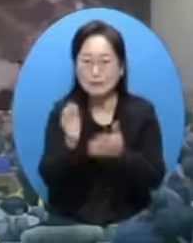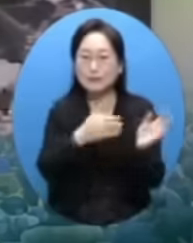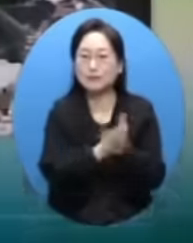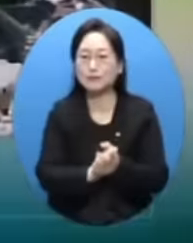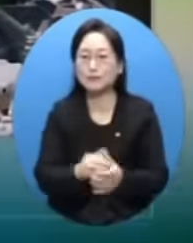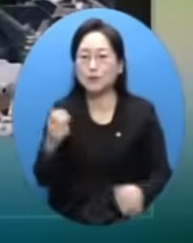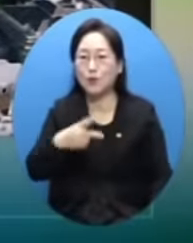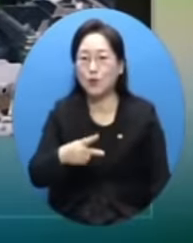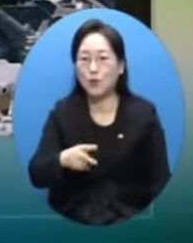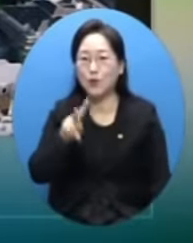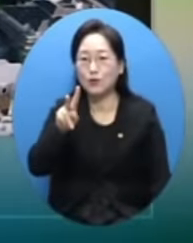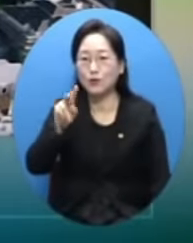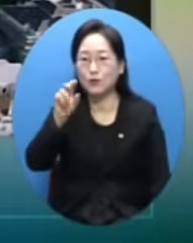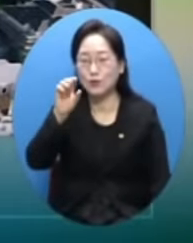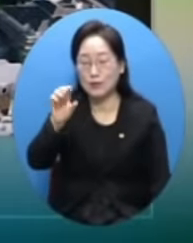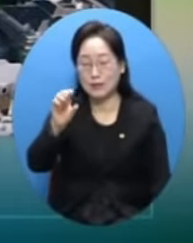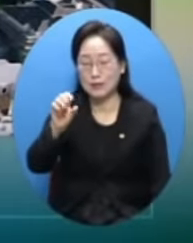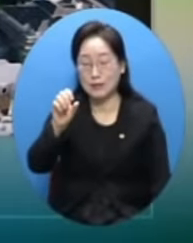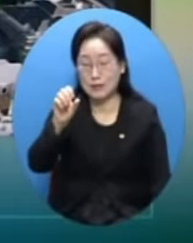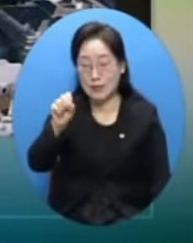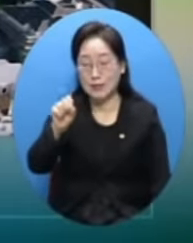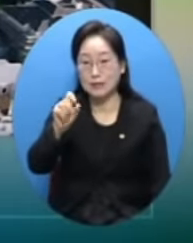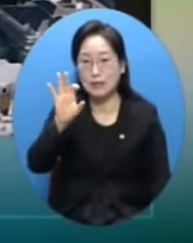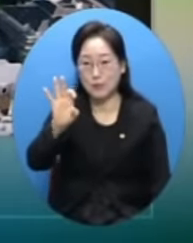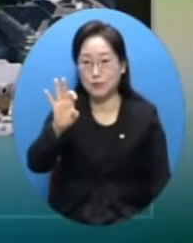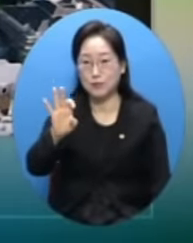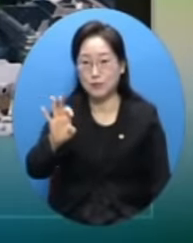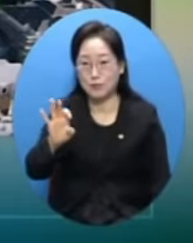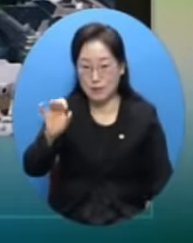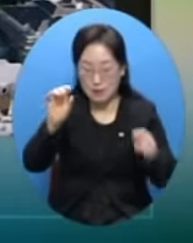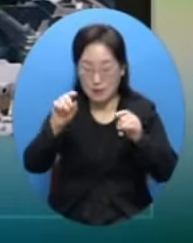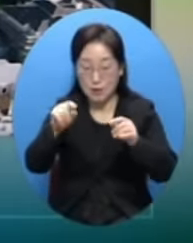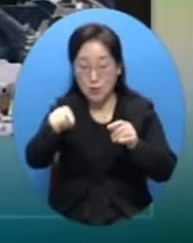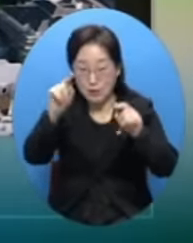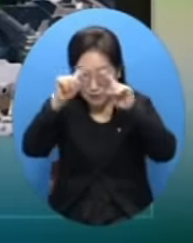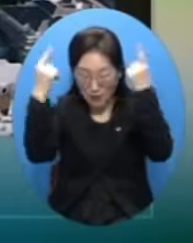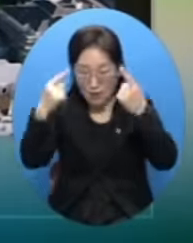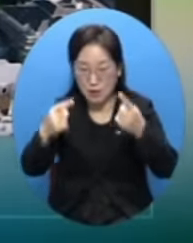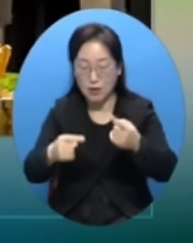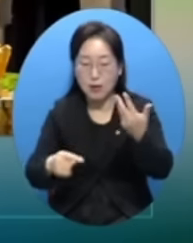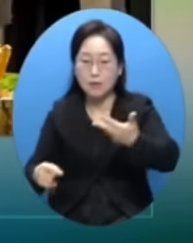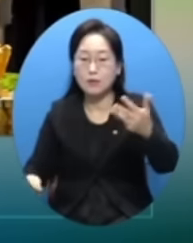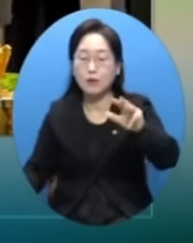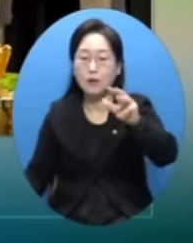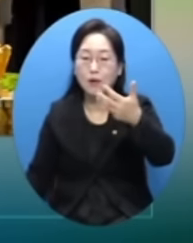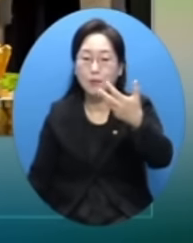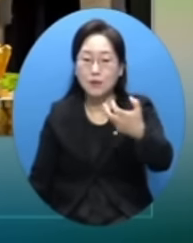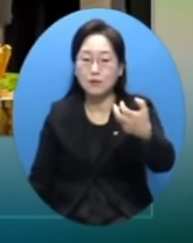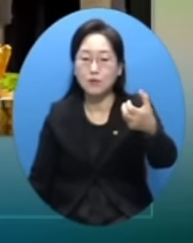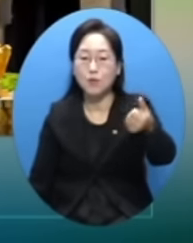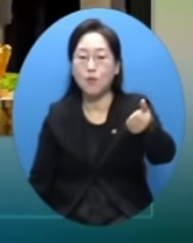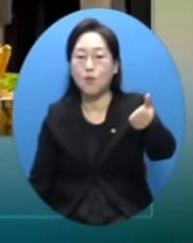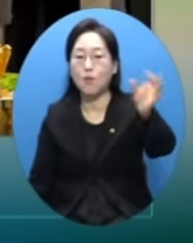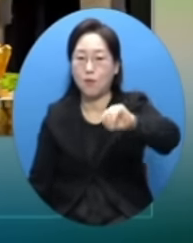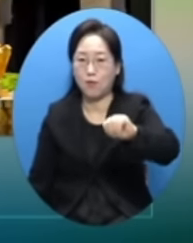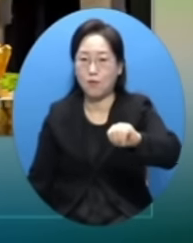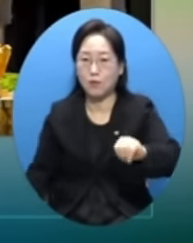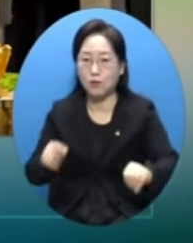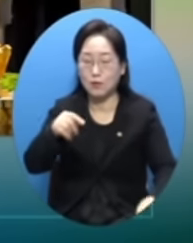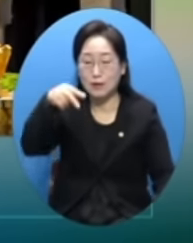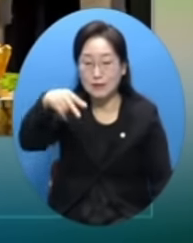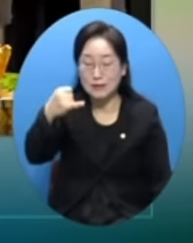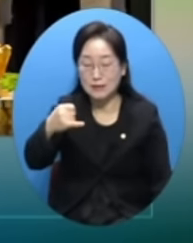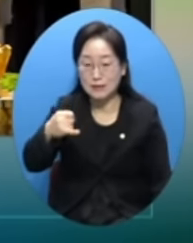캠퍼스에는 6억 3천만 달러 8,190 원을 스탠포드 대학에는 1690억 원을